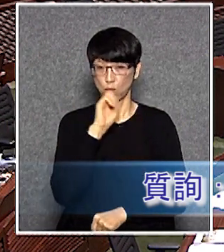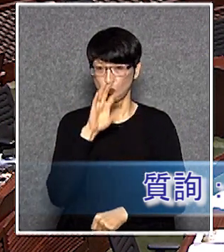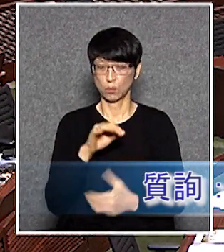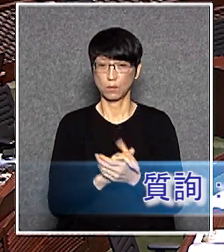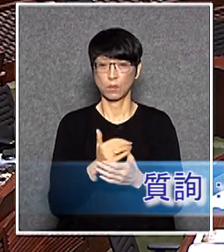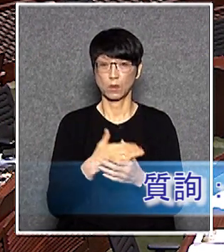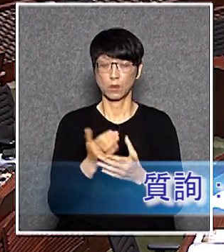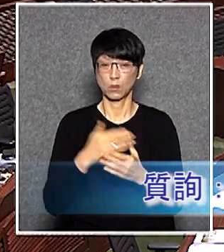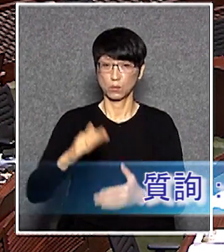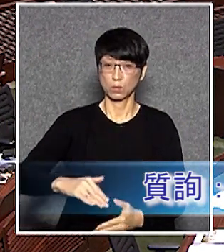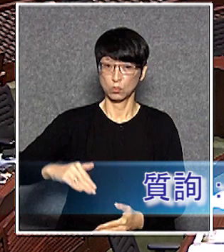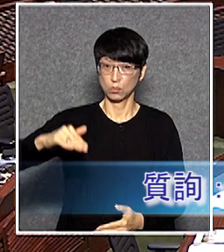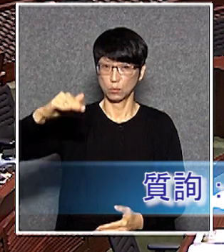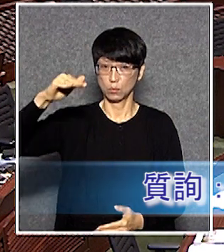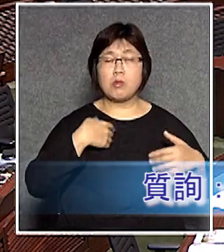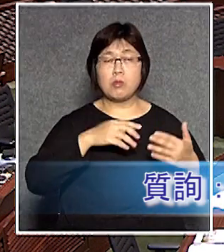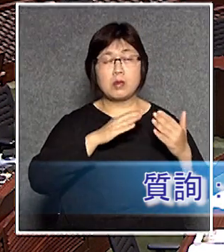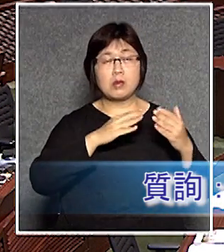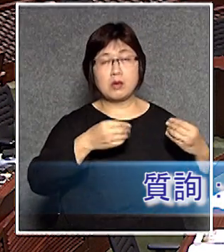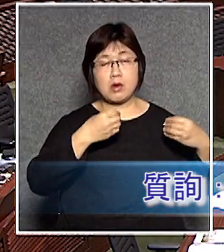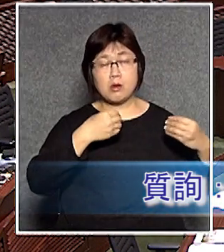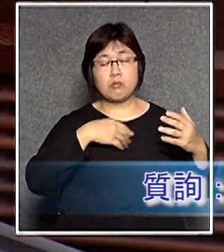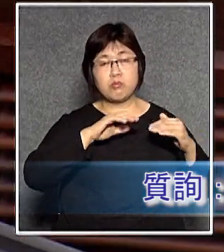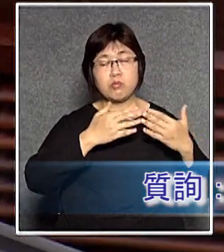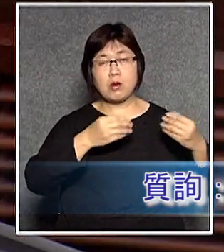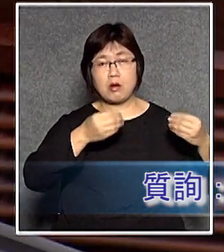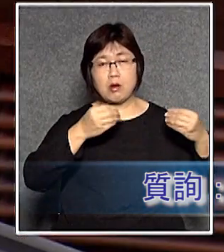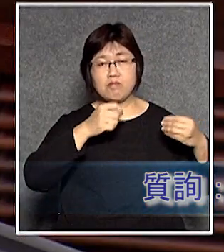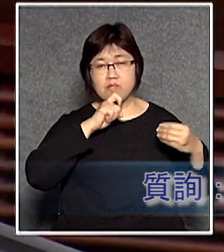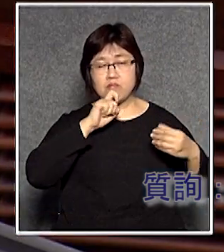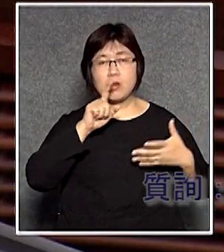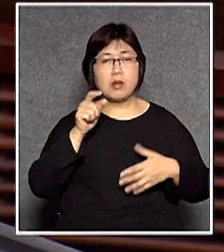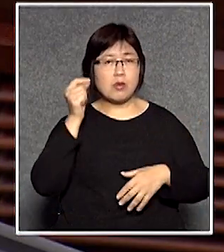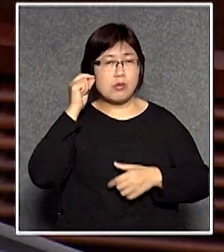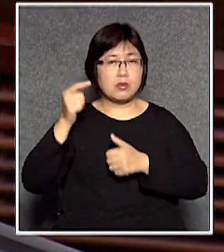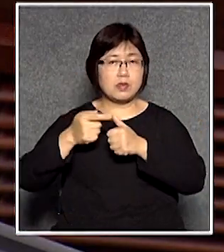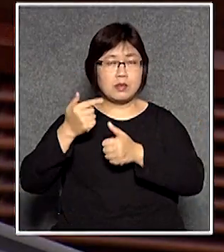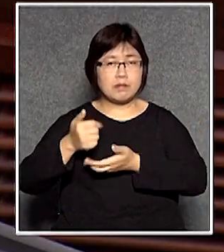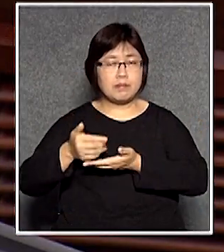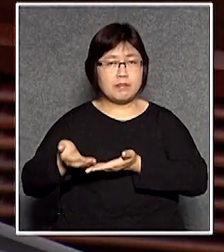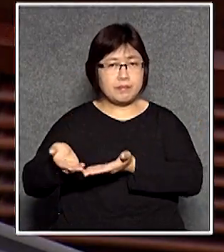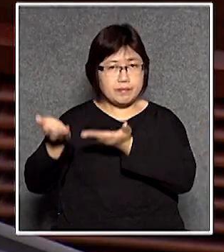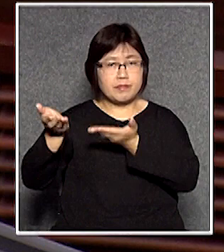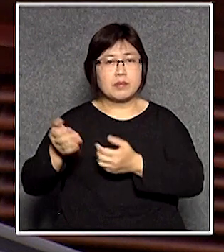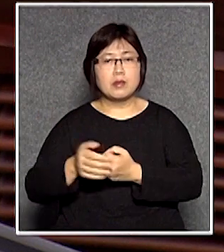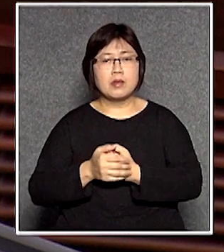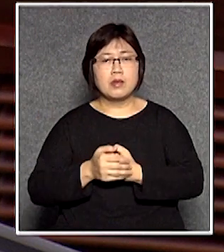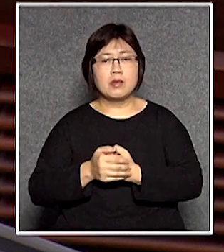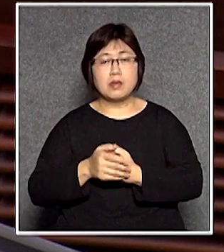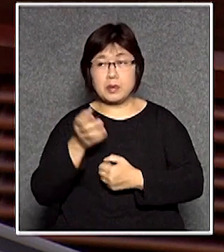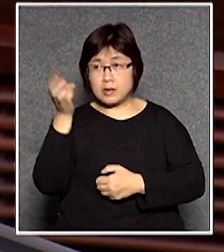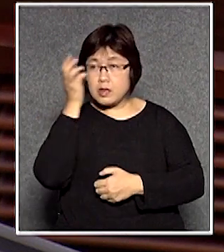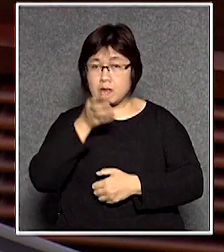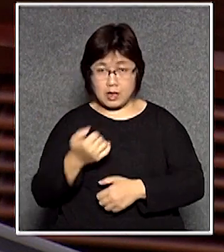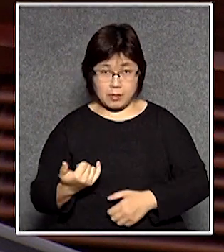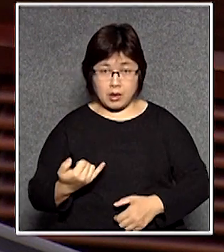細至大咧，屋企教我喺學校教我咧，就一樣嘢叫 ladies first。咁係咪呢個有係一個歧視嘅行